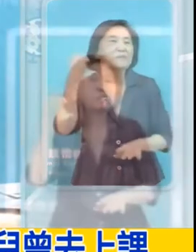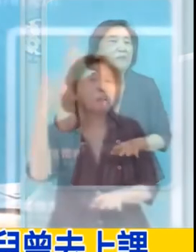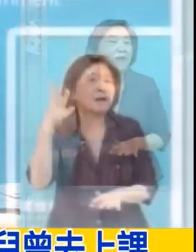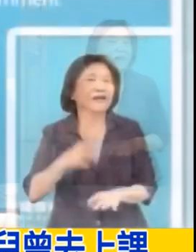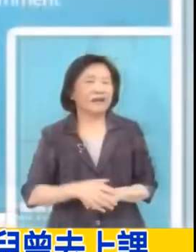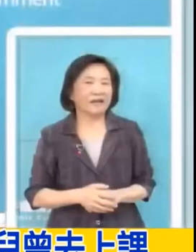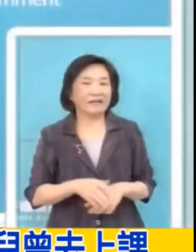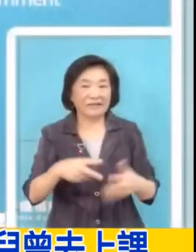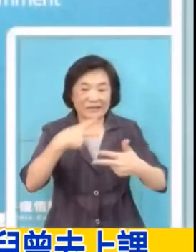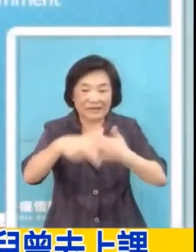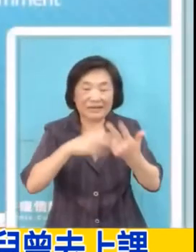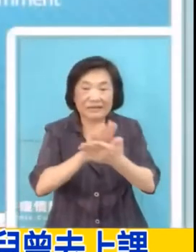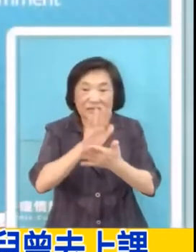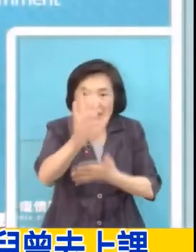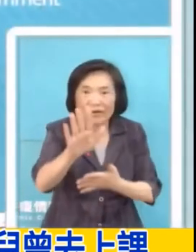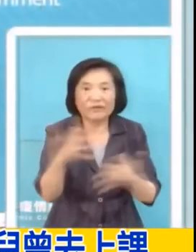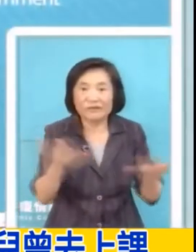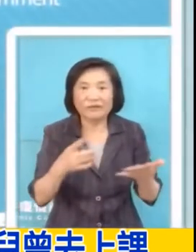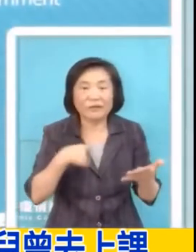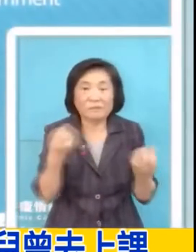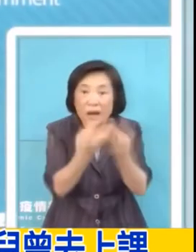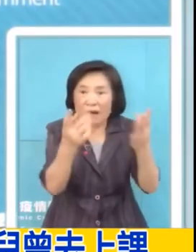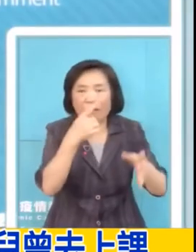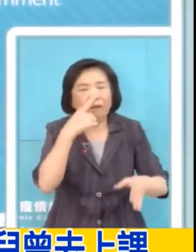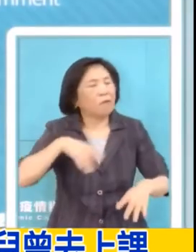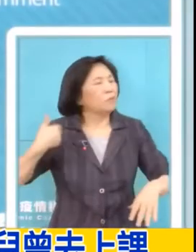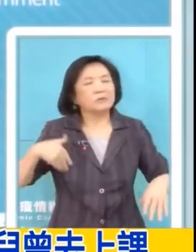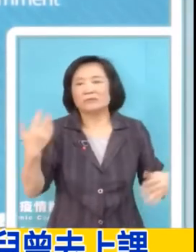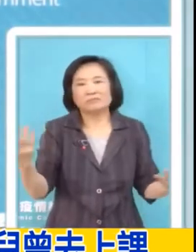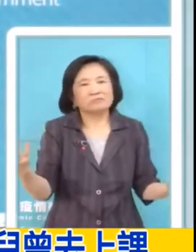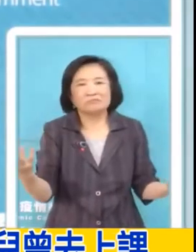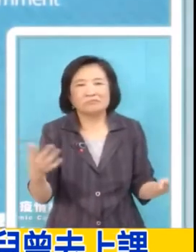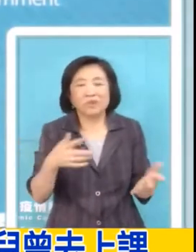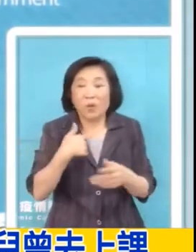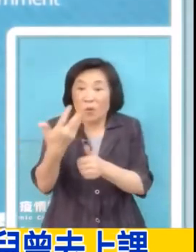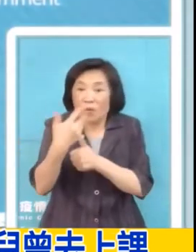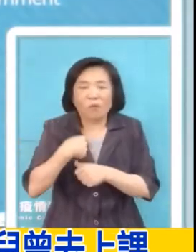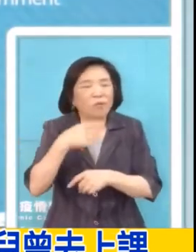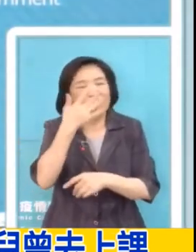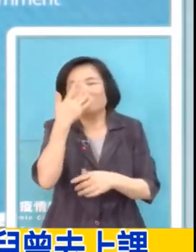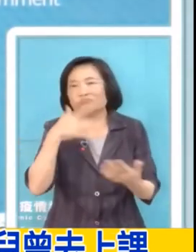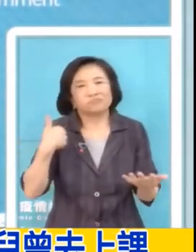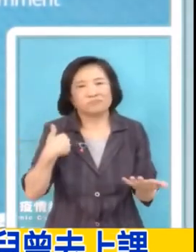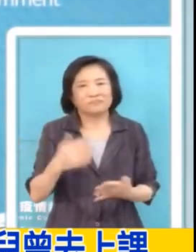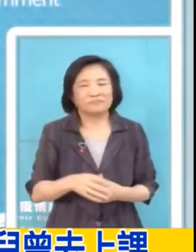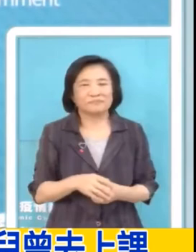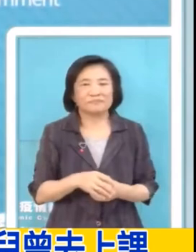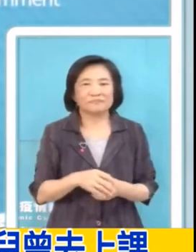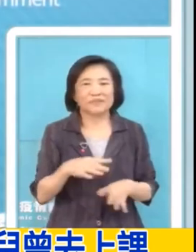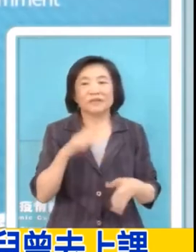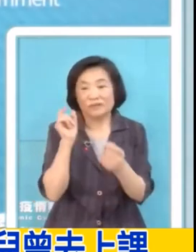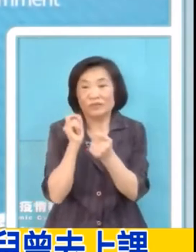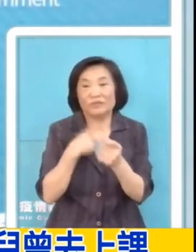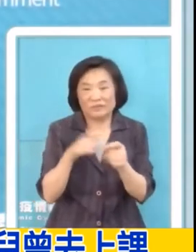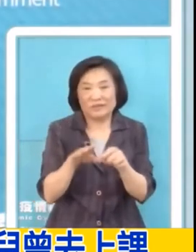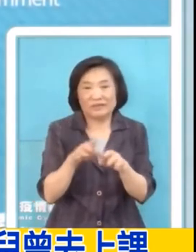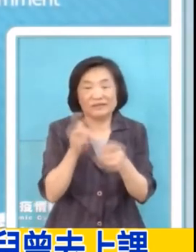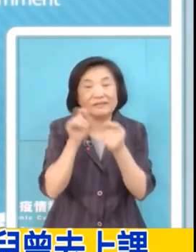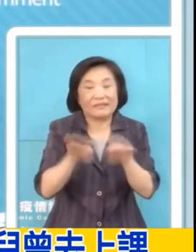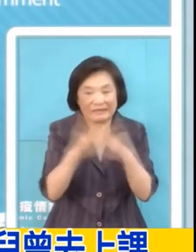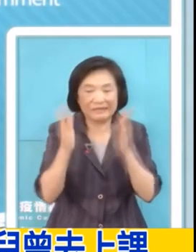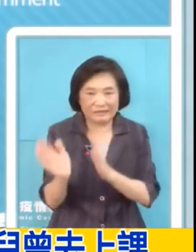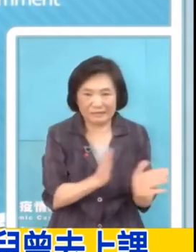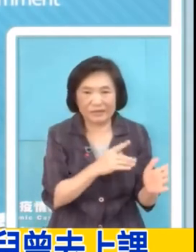2个礼拜以后的事情，答案是我不知道。所以，不过我们是最近会先研究个题目了哈。我